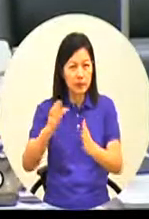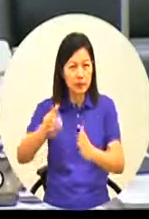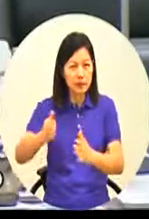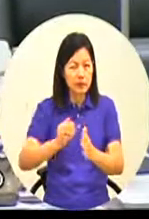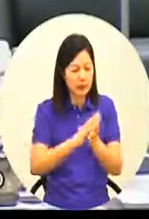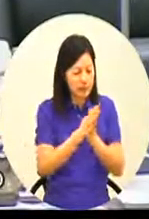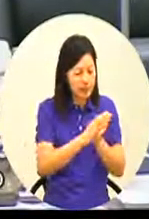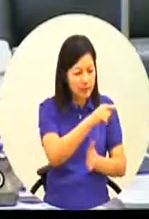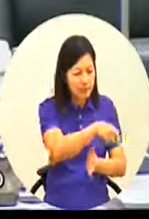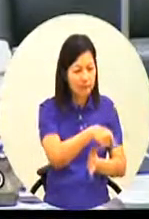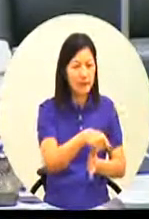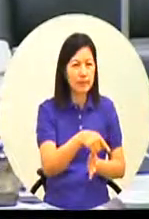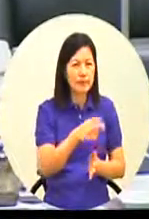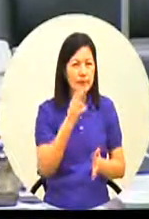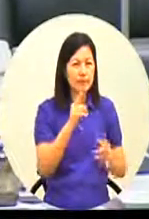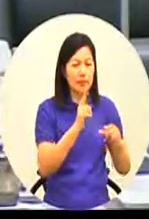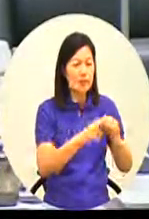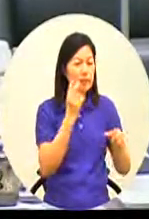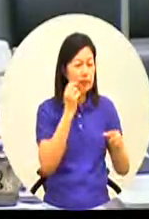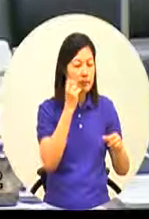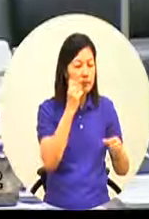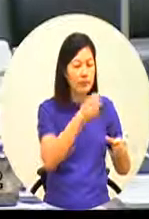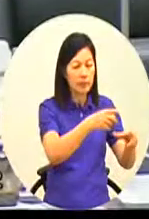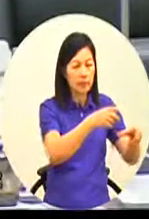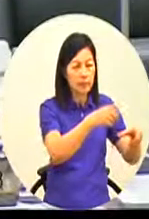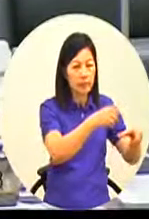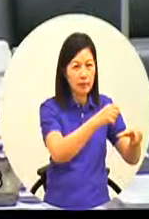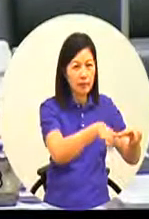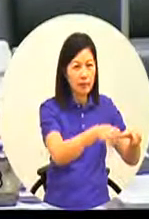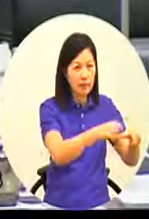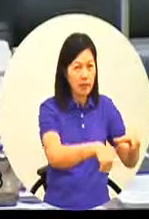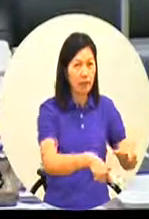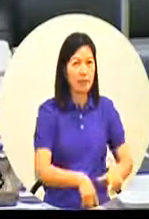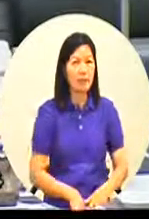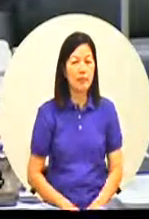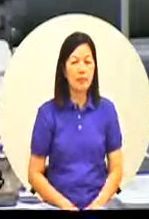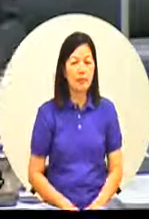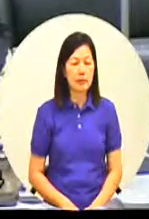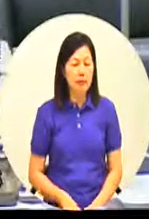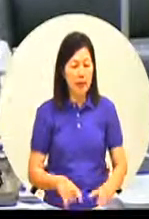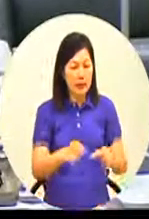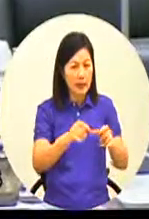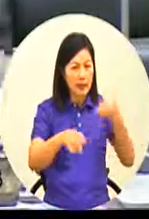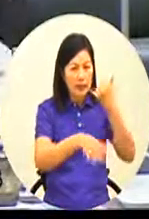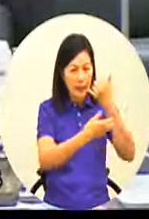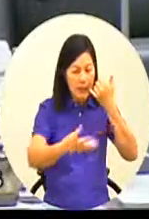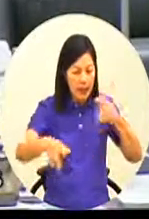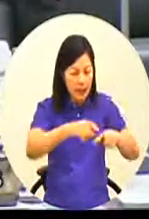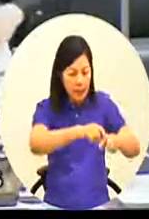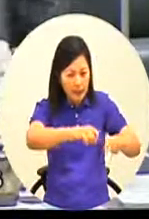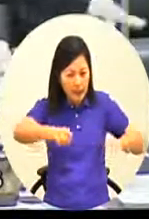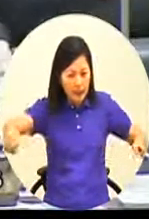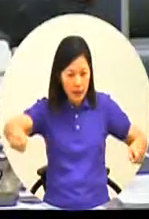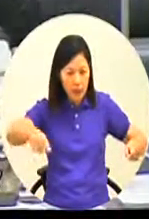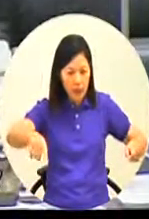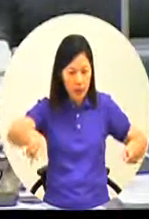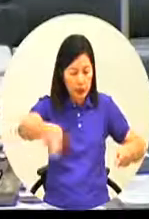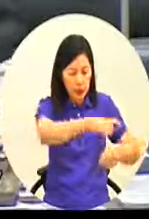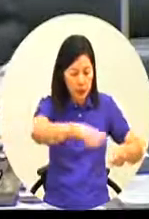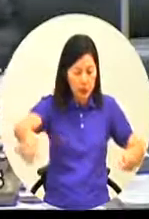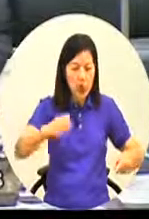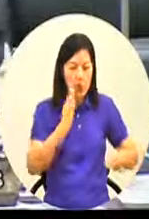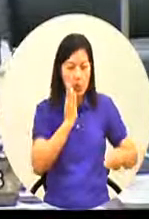啊，沿海路规条路看。 沿海路。 嘿，恁伊甲咱做一条沿海路，甲咱赞助一条沿海路，给咱全线拢会使通车，莫